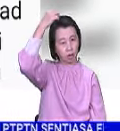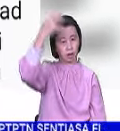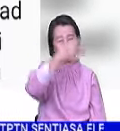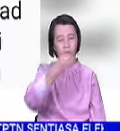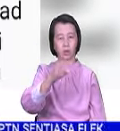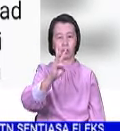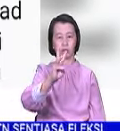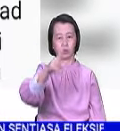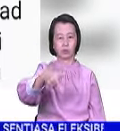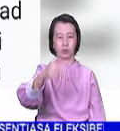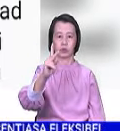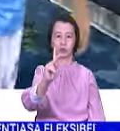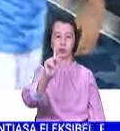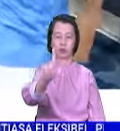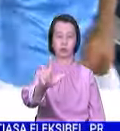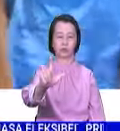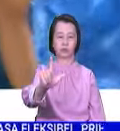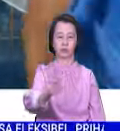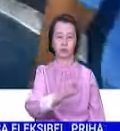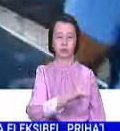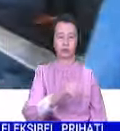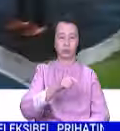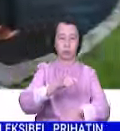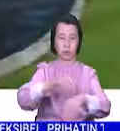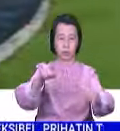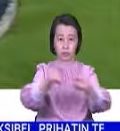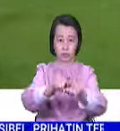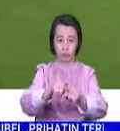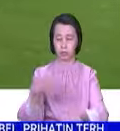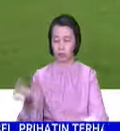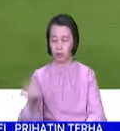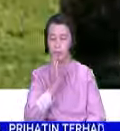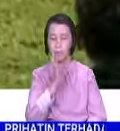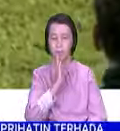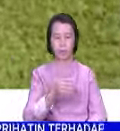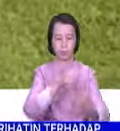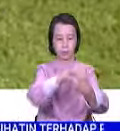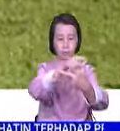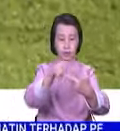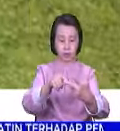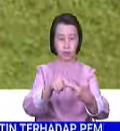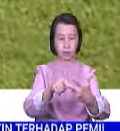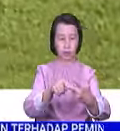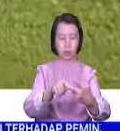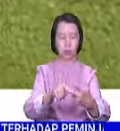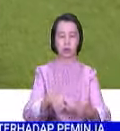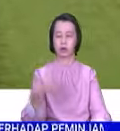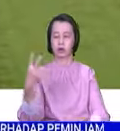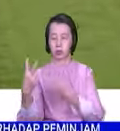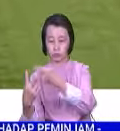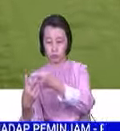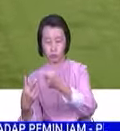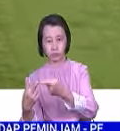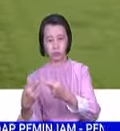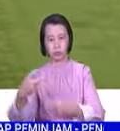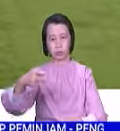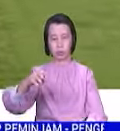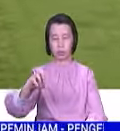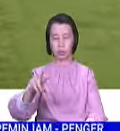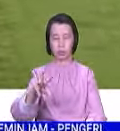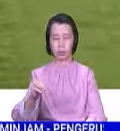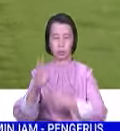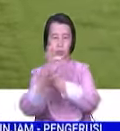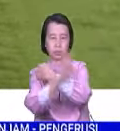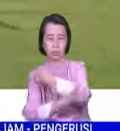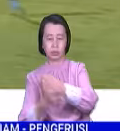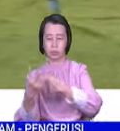Selangor dan wilayah Persekutuan Kuala Lumpur pada masa sama Beliau berkata selain tiga pasukan itu dua pasukan Ali ke Premio yaitu